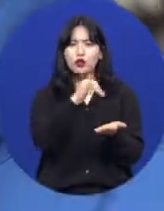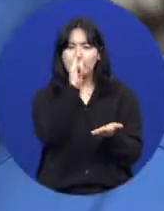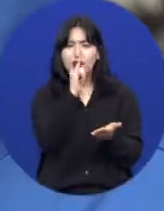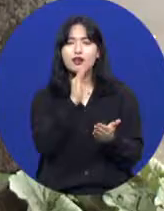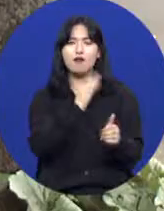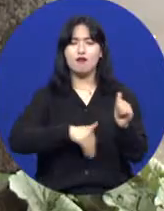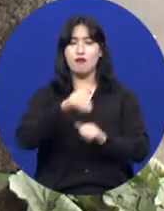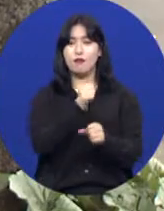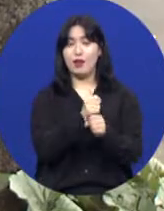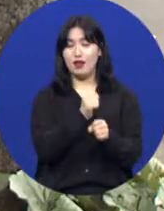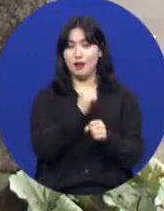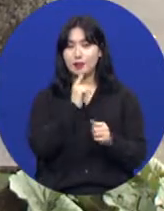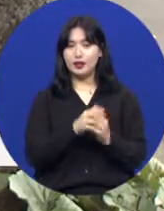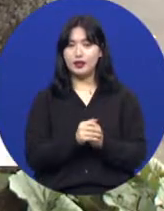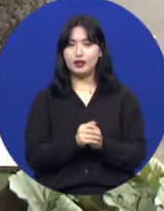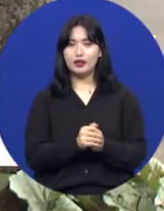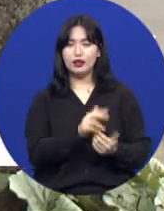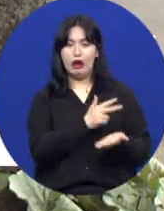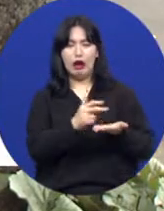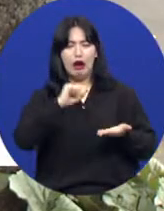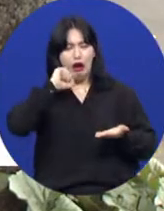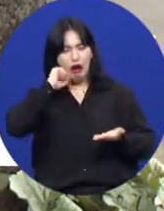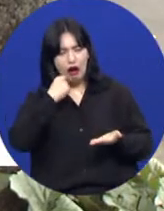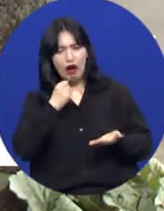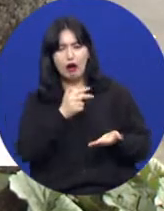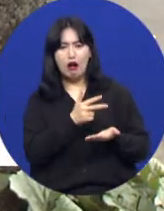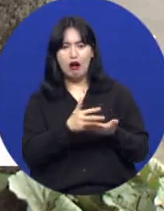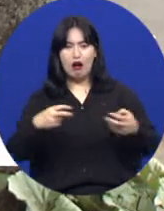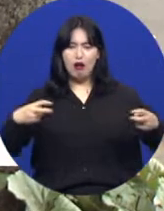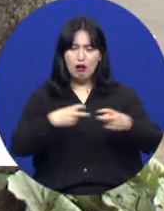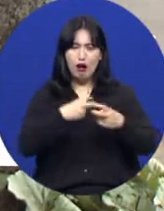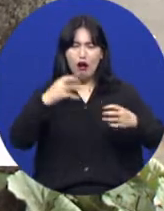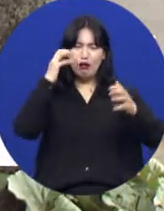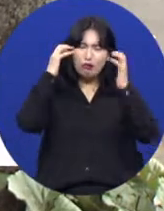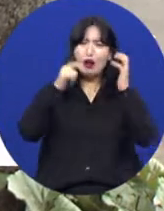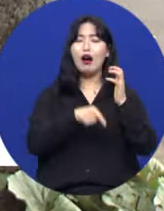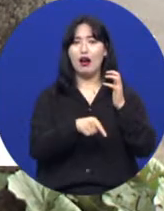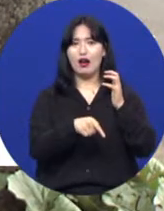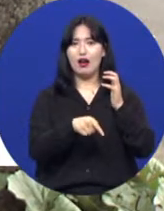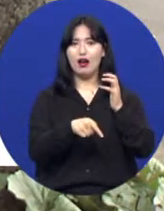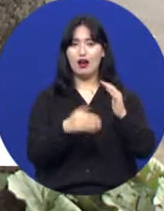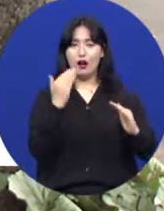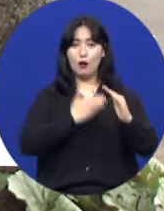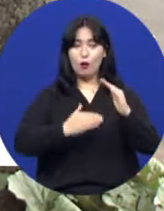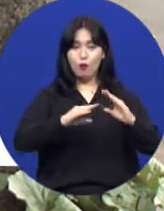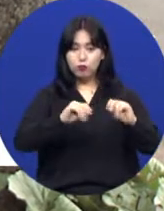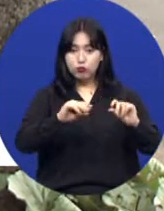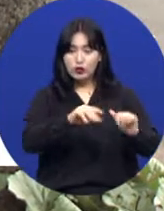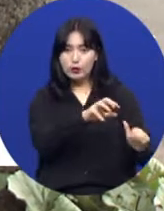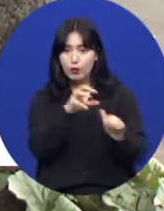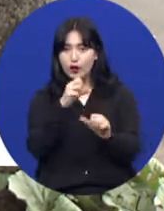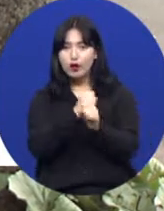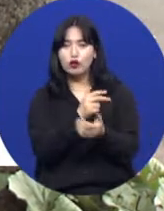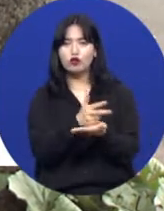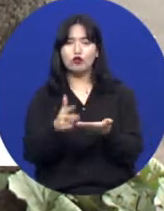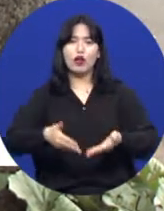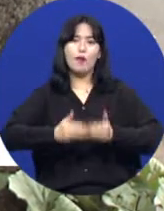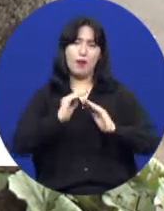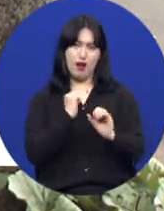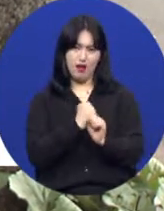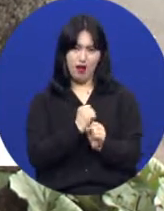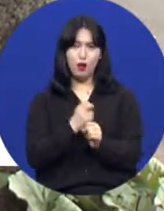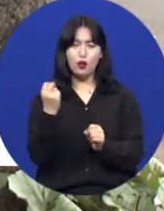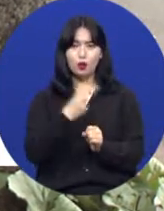약속했습니다. 주차난과 교통난이 심각하게 발생하고 있습니다. 공공부지 지하를 활용해가지고 주차장을 조성하고